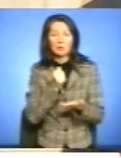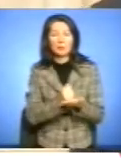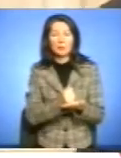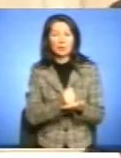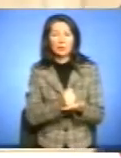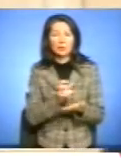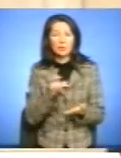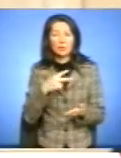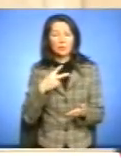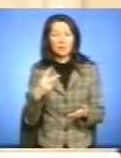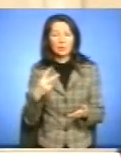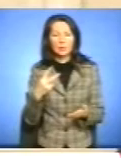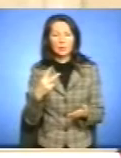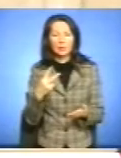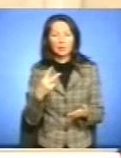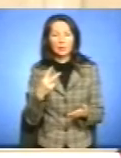на